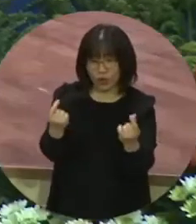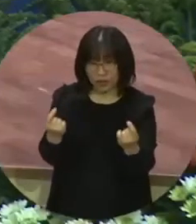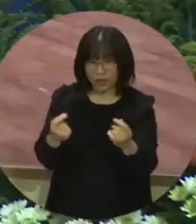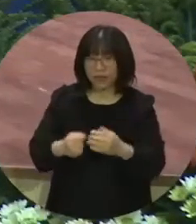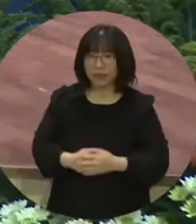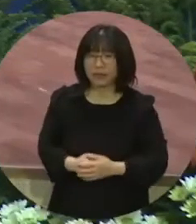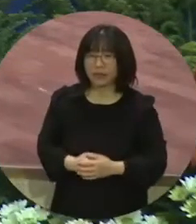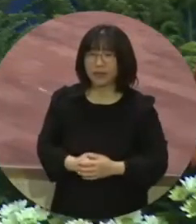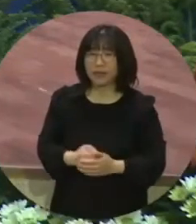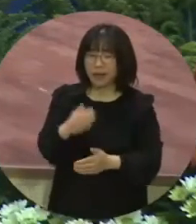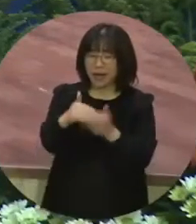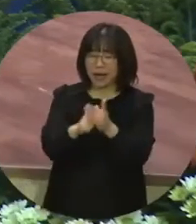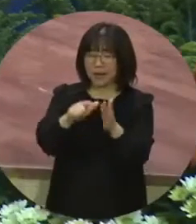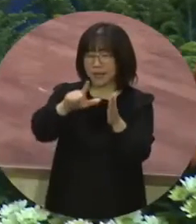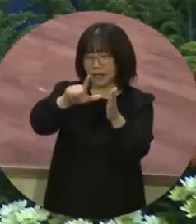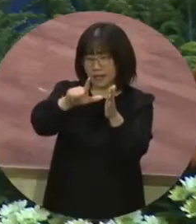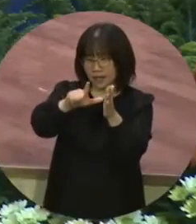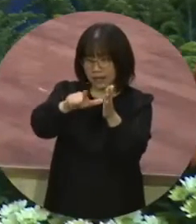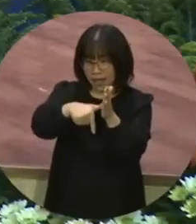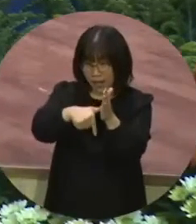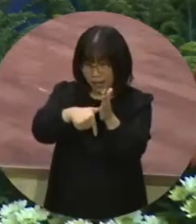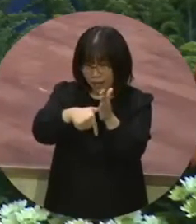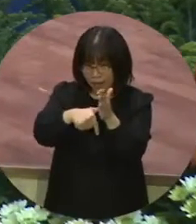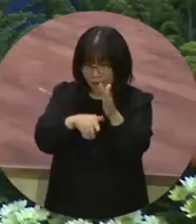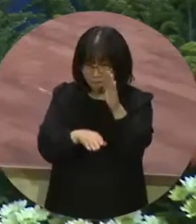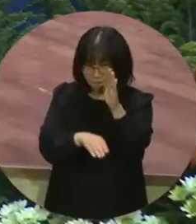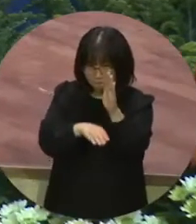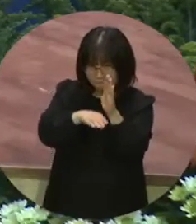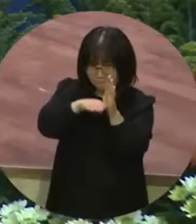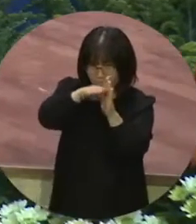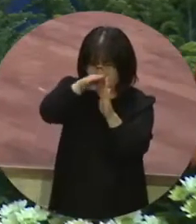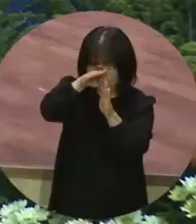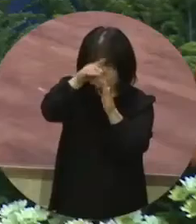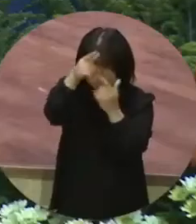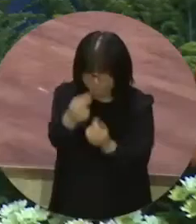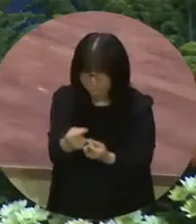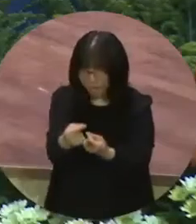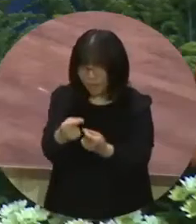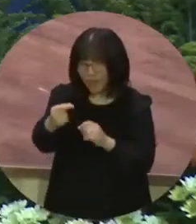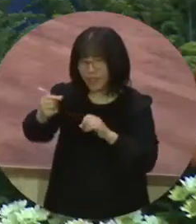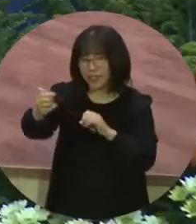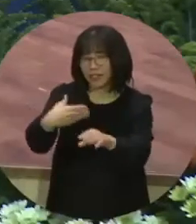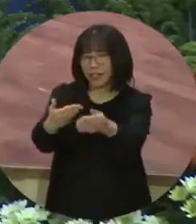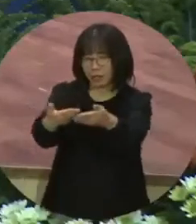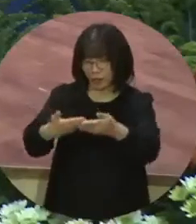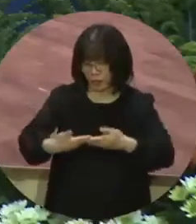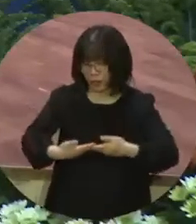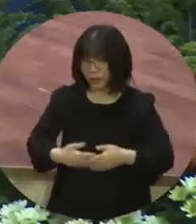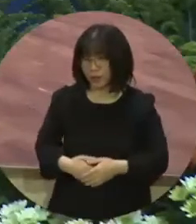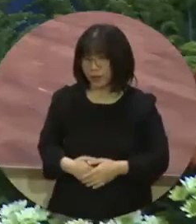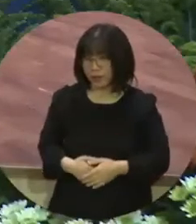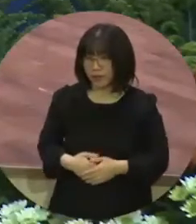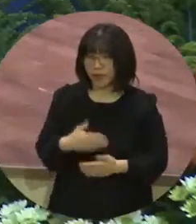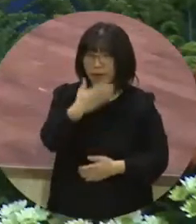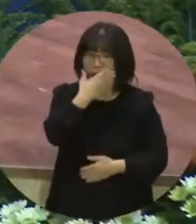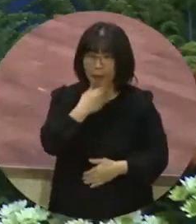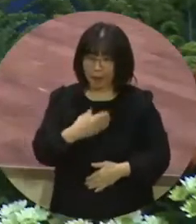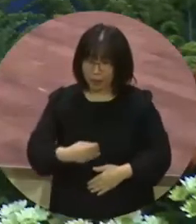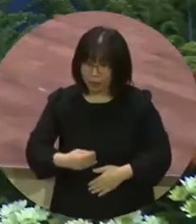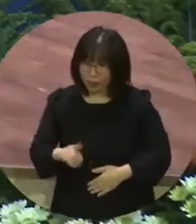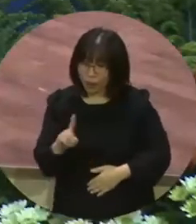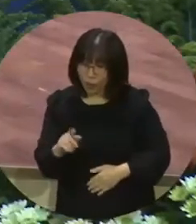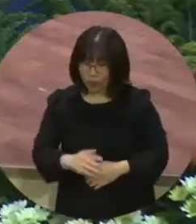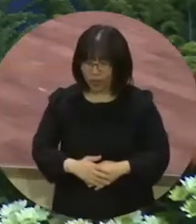정하시고 때가 차야 역사하시는 분이에요. 때가 차야 돼요. 하나님은 이 아브라함 스스로는